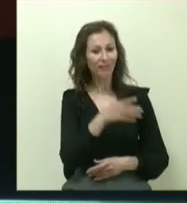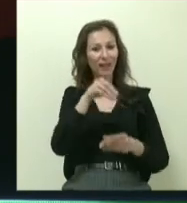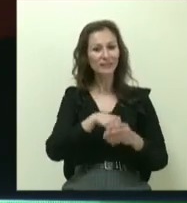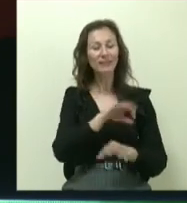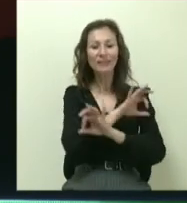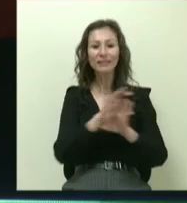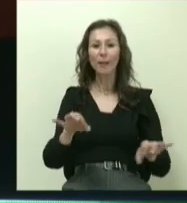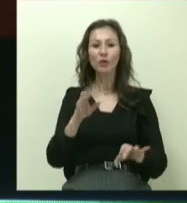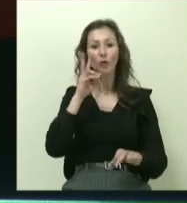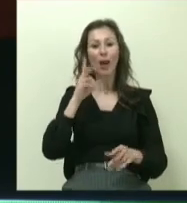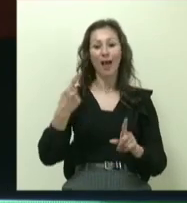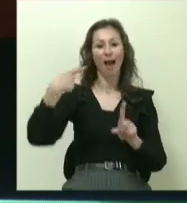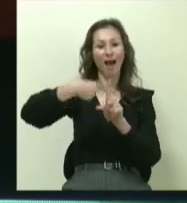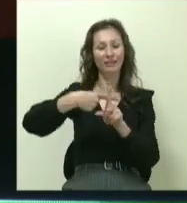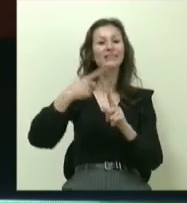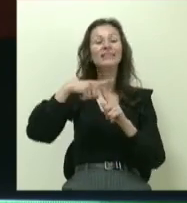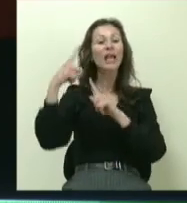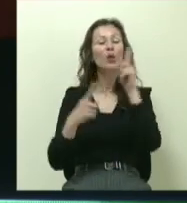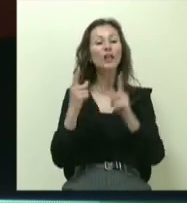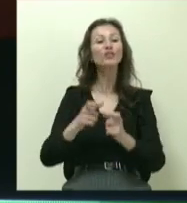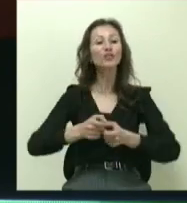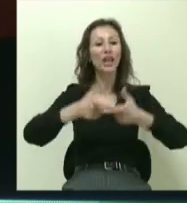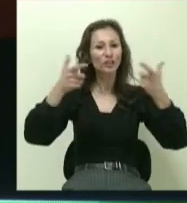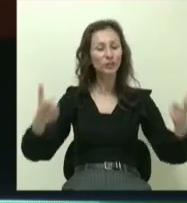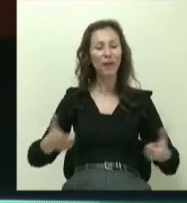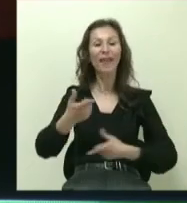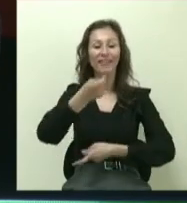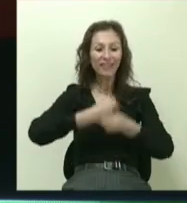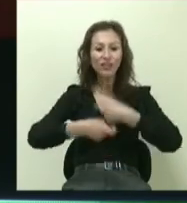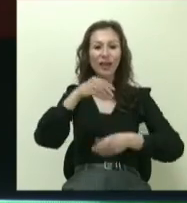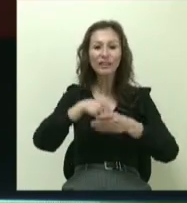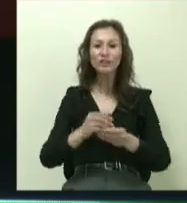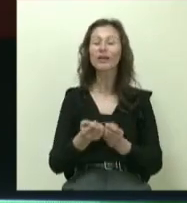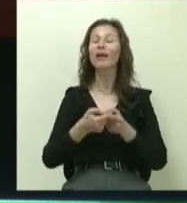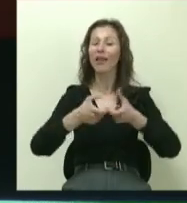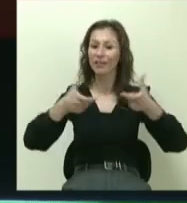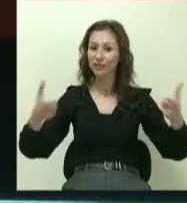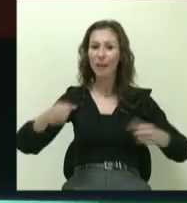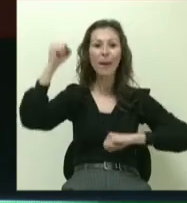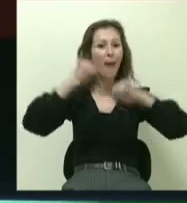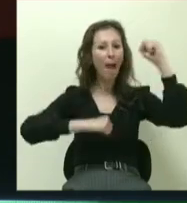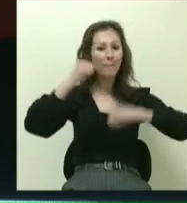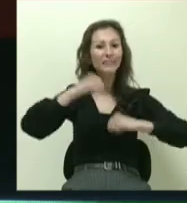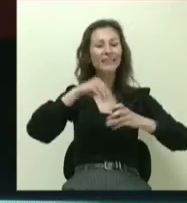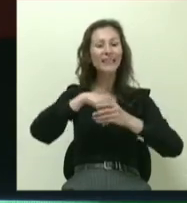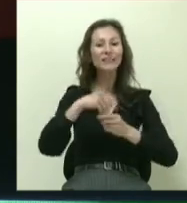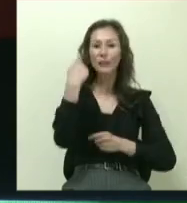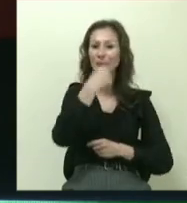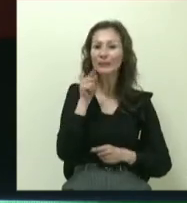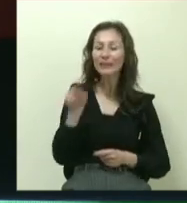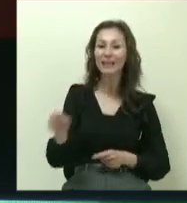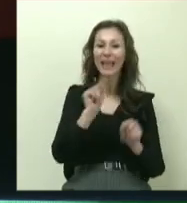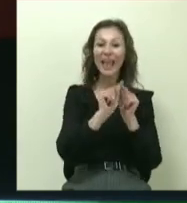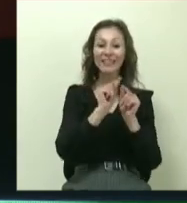niteliğinde artış teknolojik gelişme Ticaret hacminde genişleme rekabetçilik sayesinde